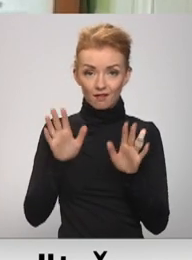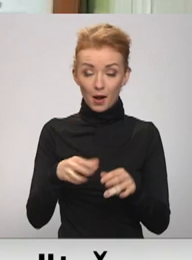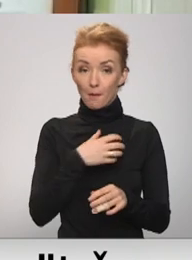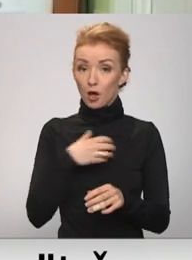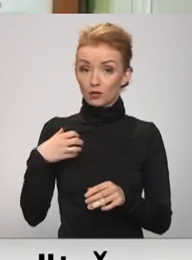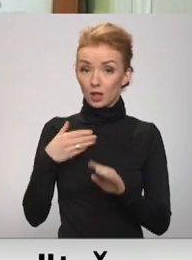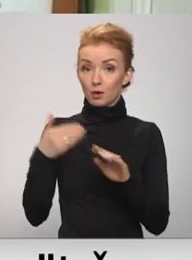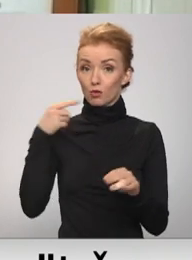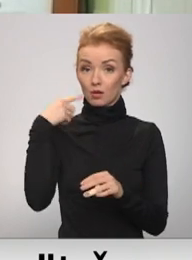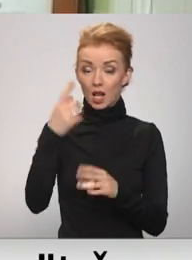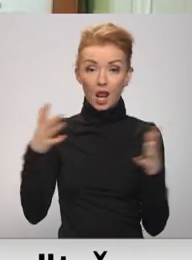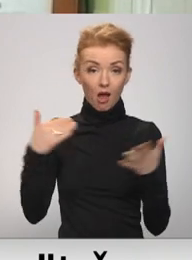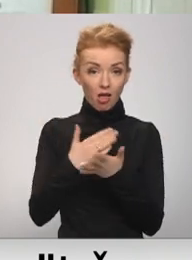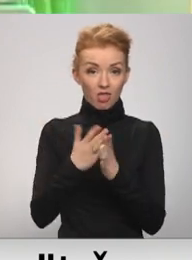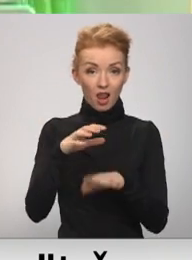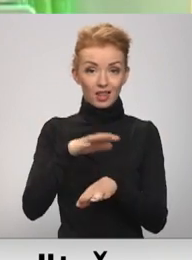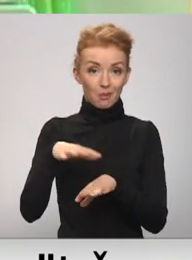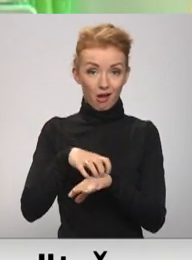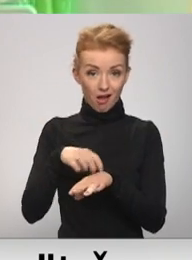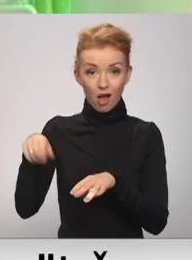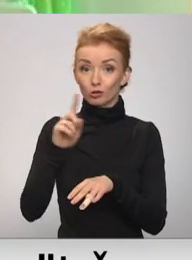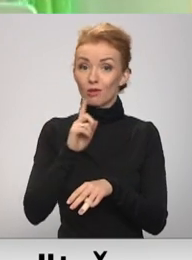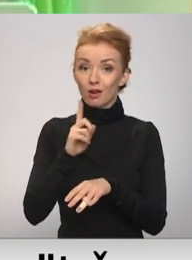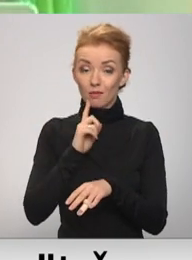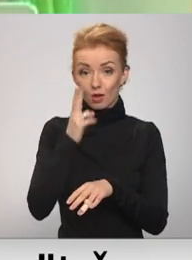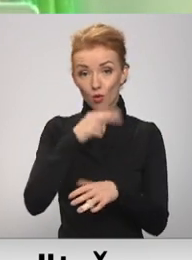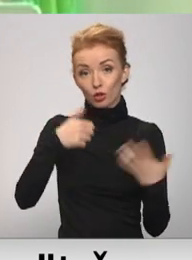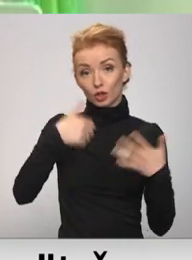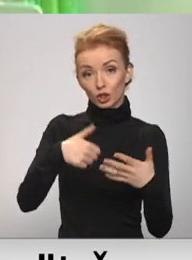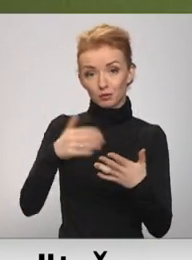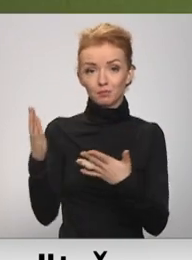teiktā lielākā daļa Liepājā strādājošo ģimenes ārsti ir vecumā ap